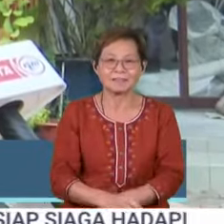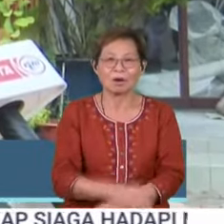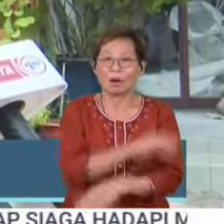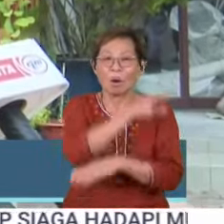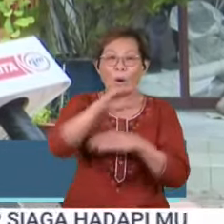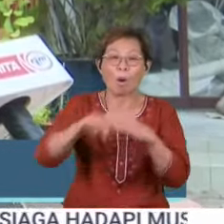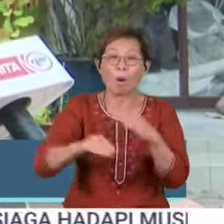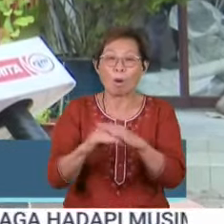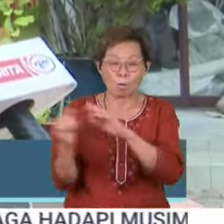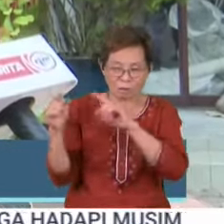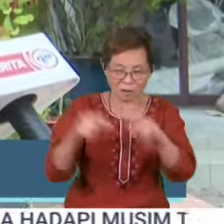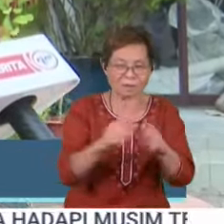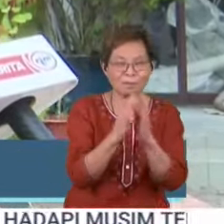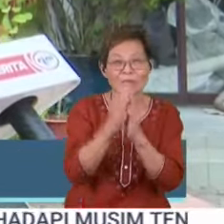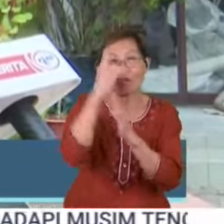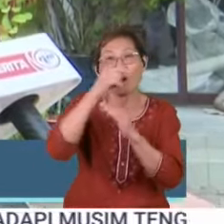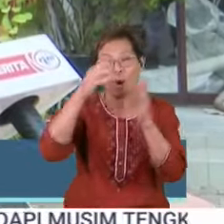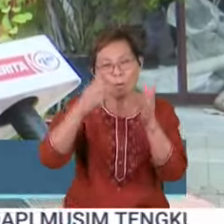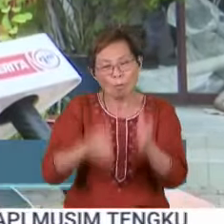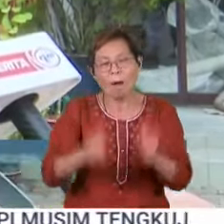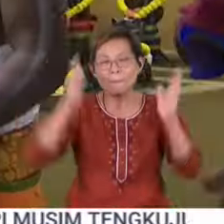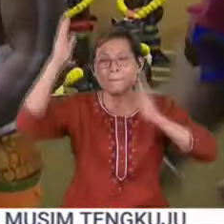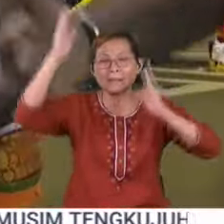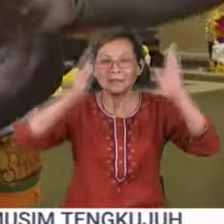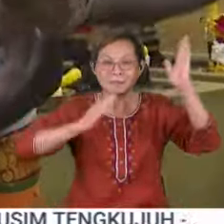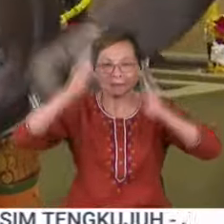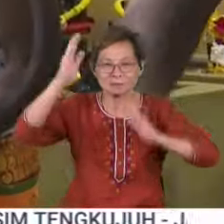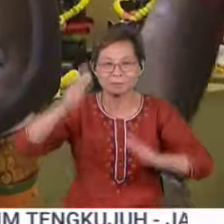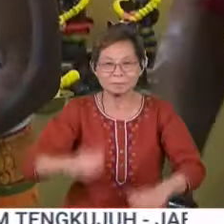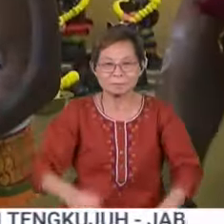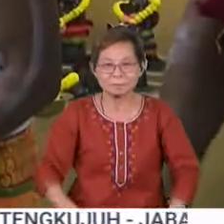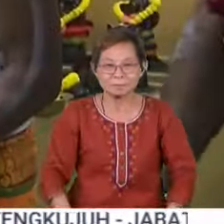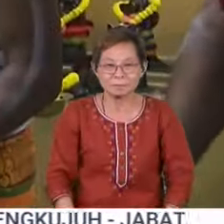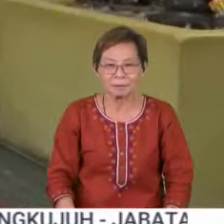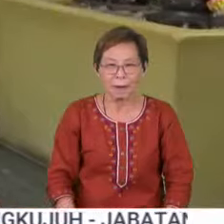and for Malaysian people, so everything.